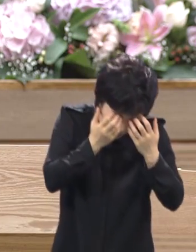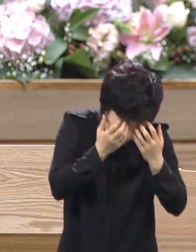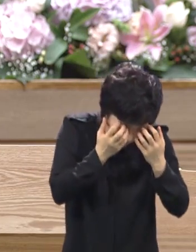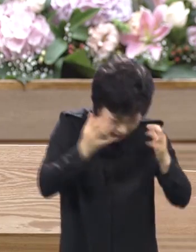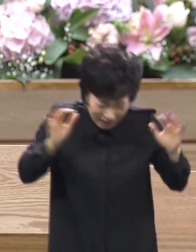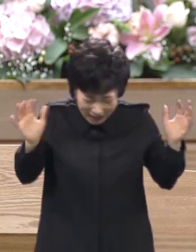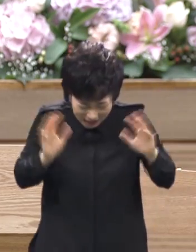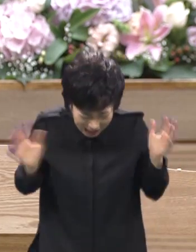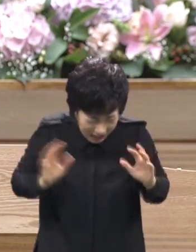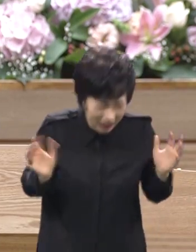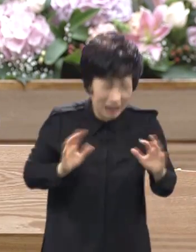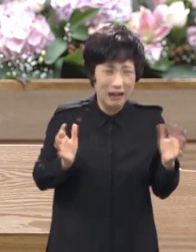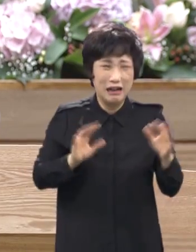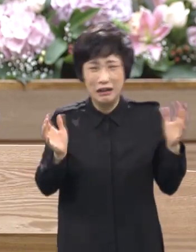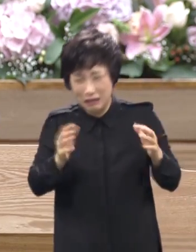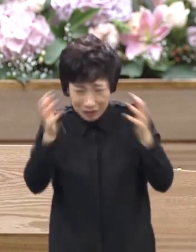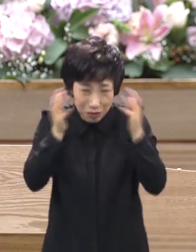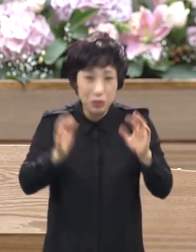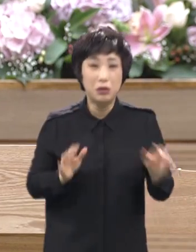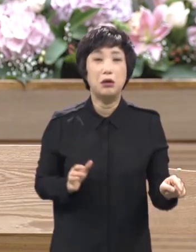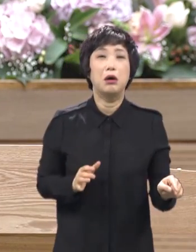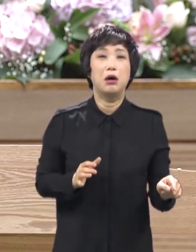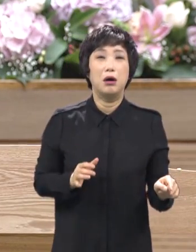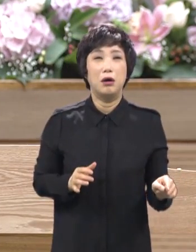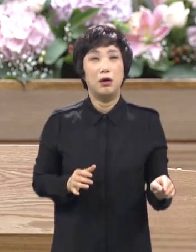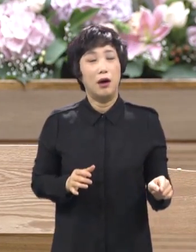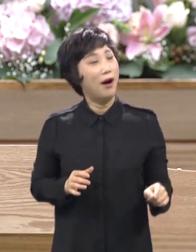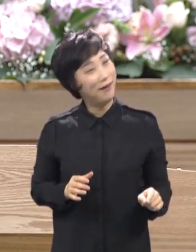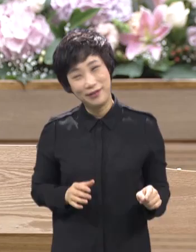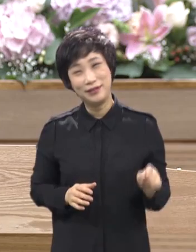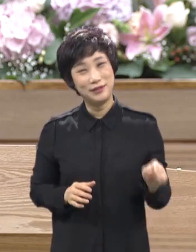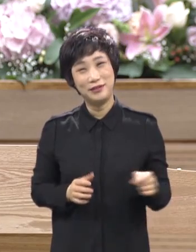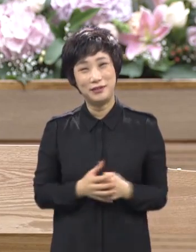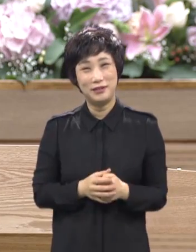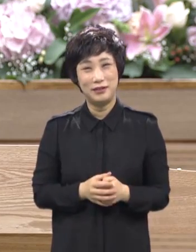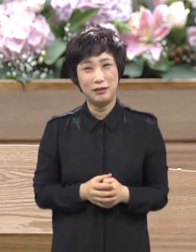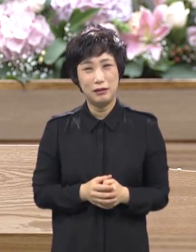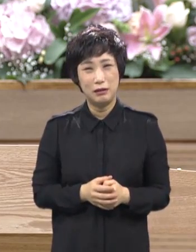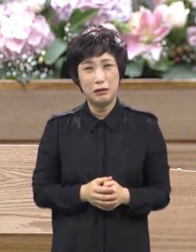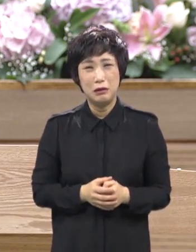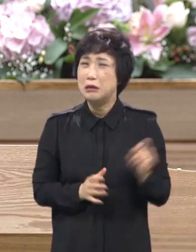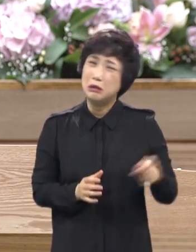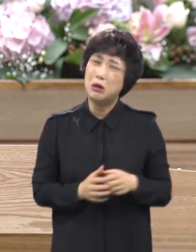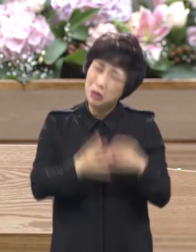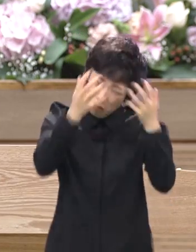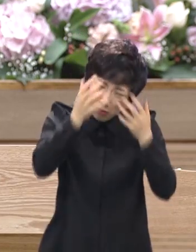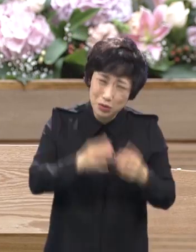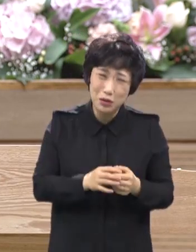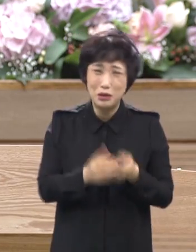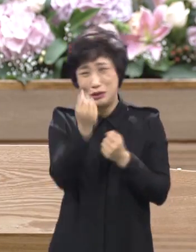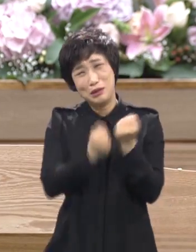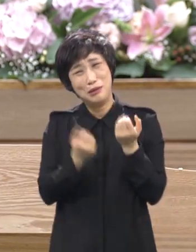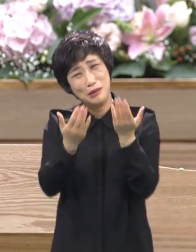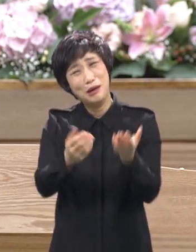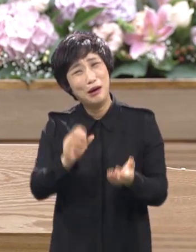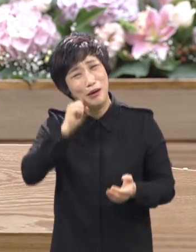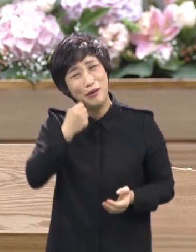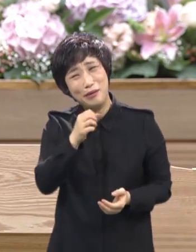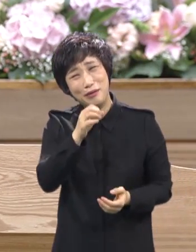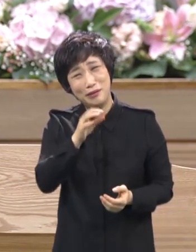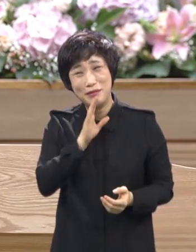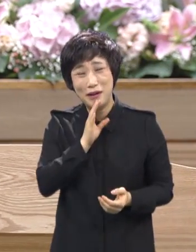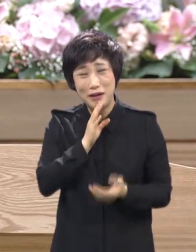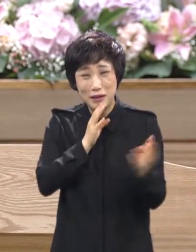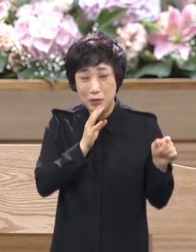견딜 수 없는 고통. 아이고 이거 얼마나 못 견디느냐가 한계가 없어. 못 견디는